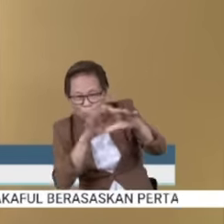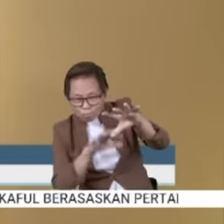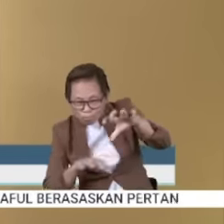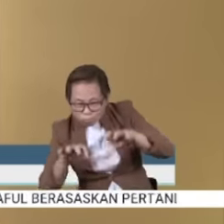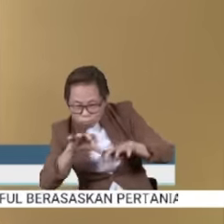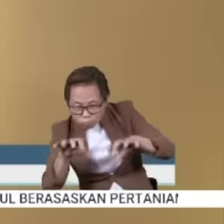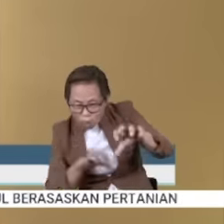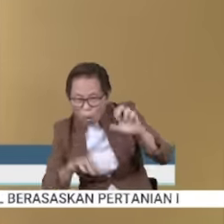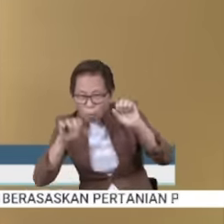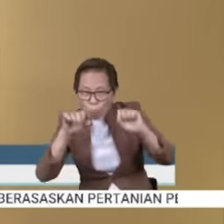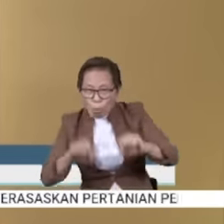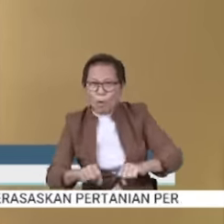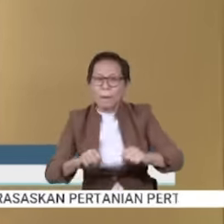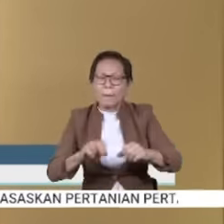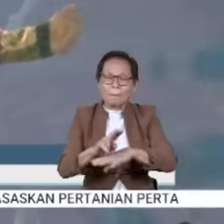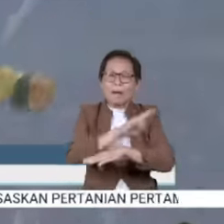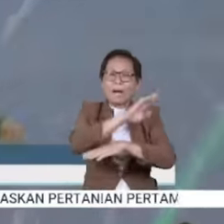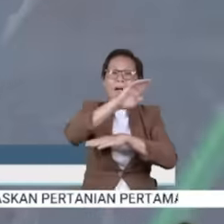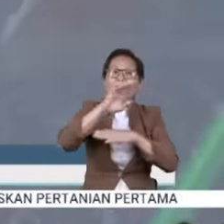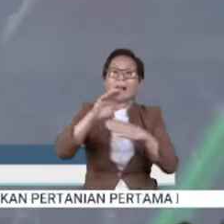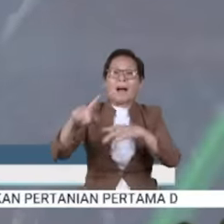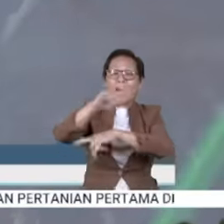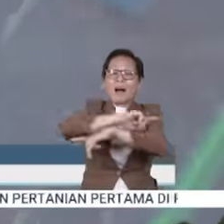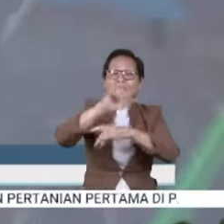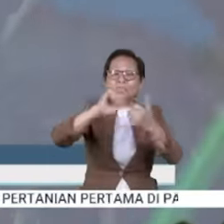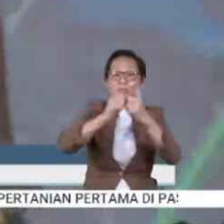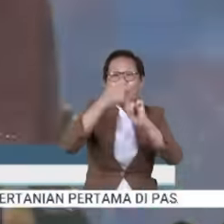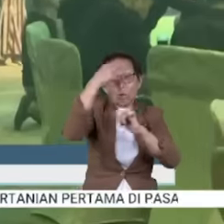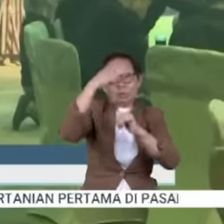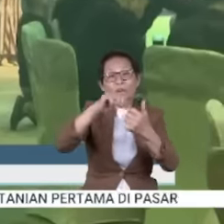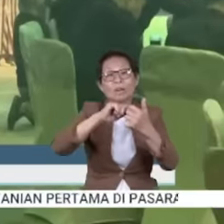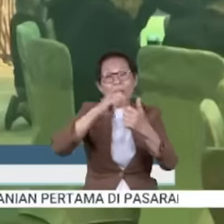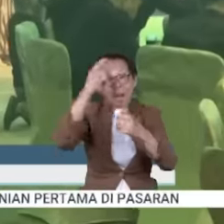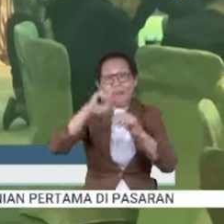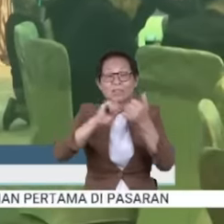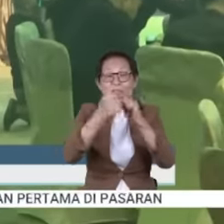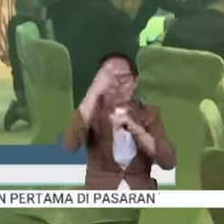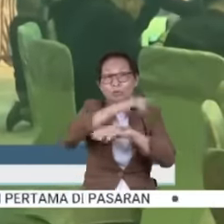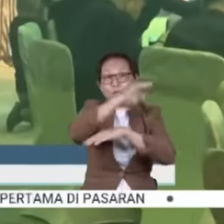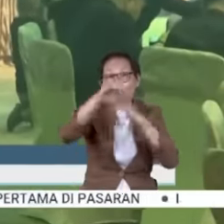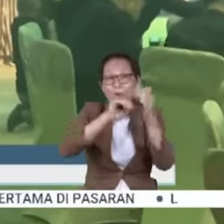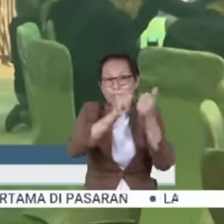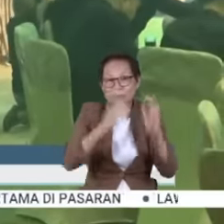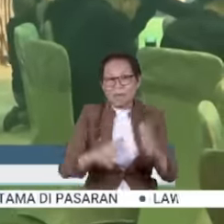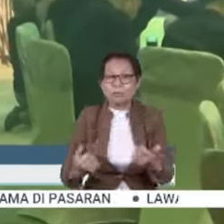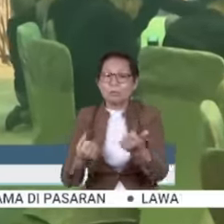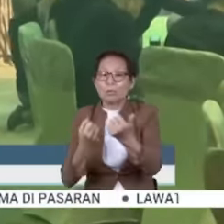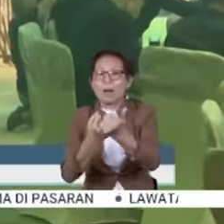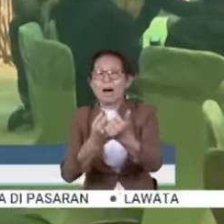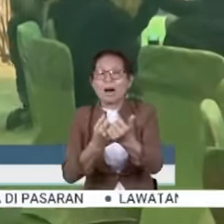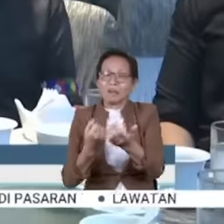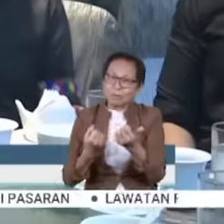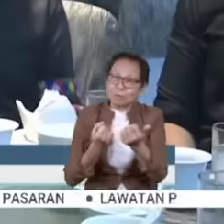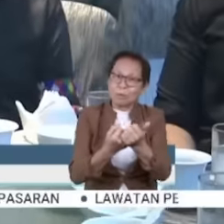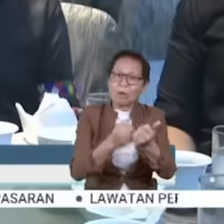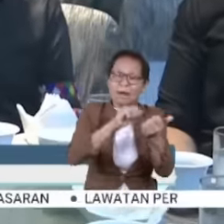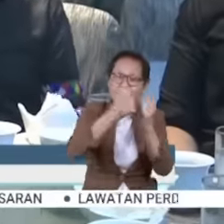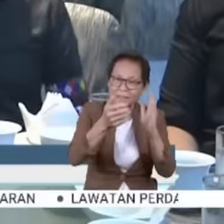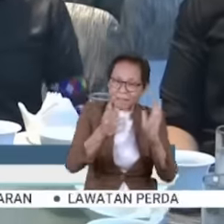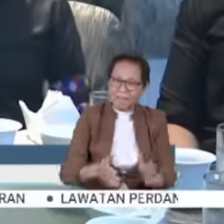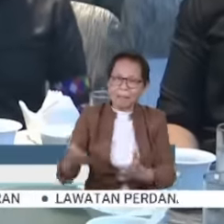dipakai di aristokan untuk semua atlet ini juga akan meningkatkan semangat atlet dan akan